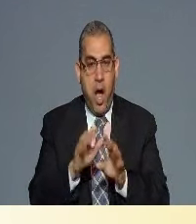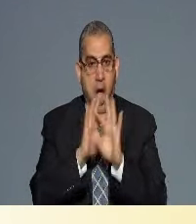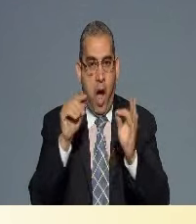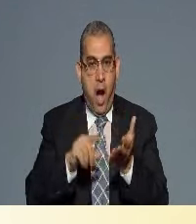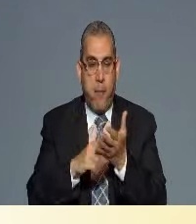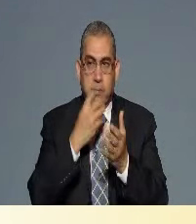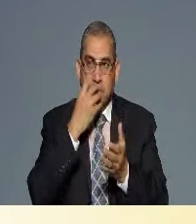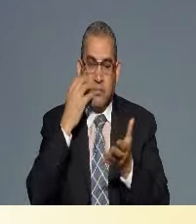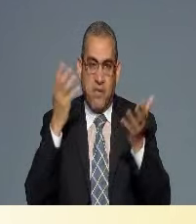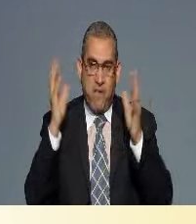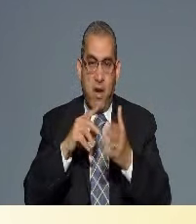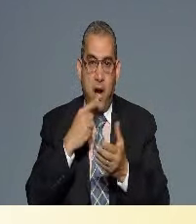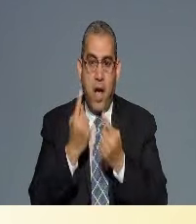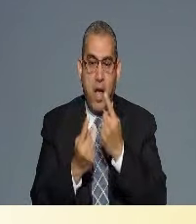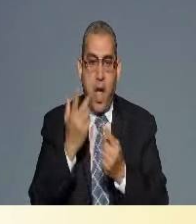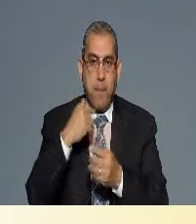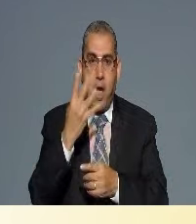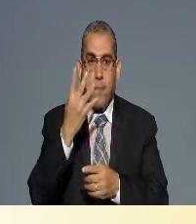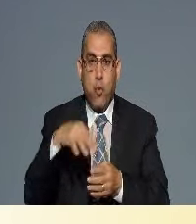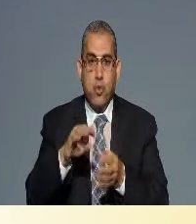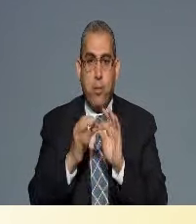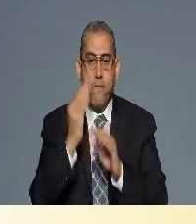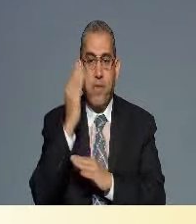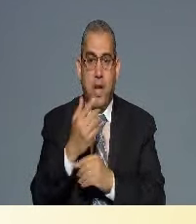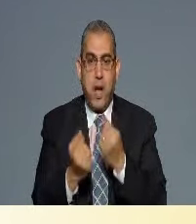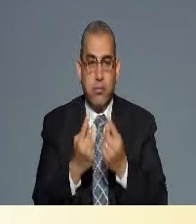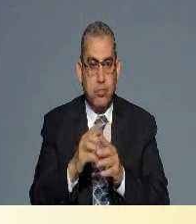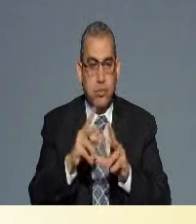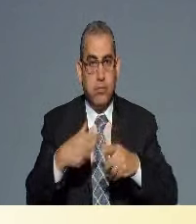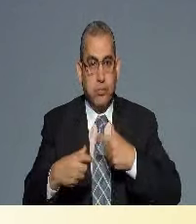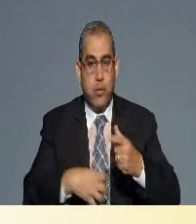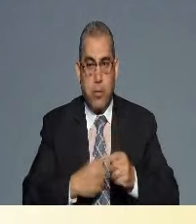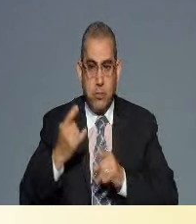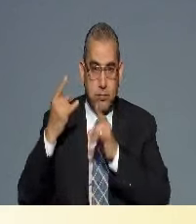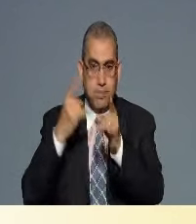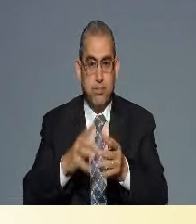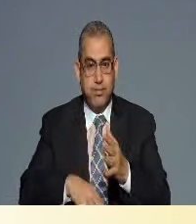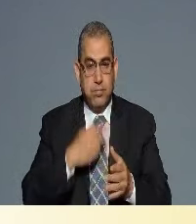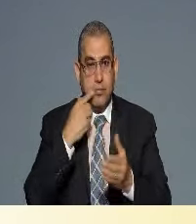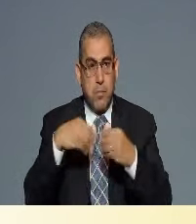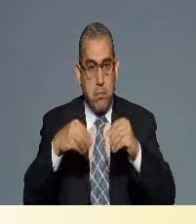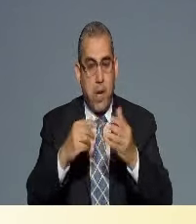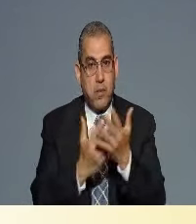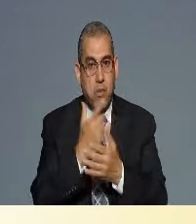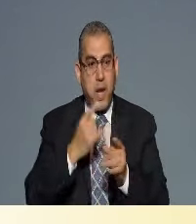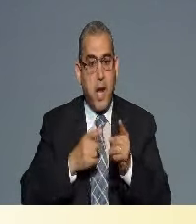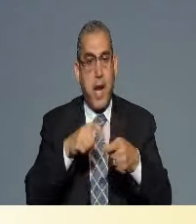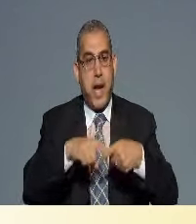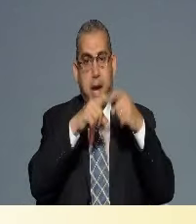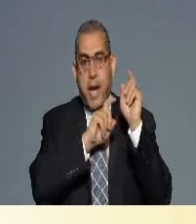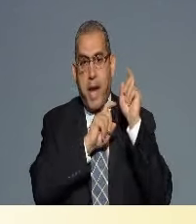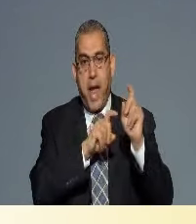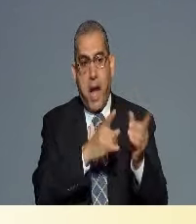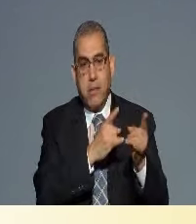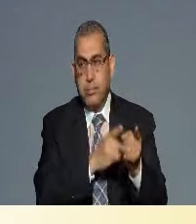جدا لاستصلاح 4.5 مليون فدان، سواء في الميكنة الزراعية أو في السلع الوسيطة أو أساطيل النقل اللي هيتم استخدامها، لان